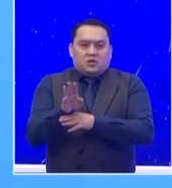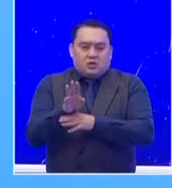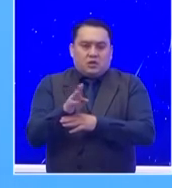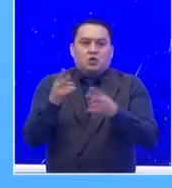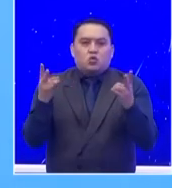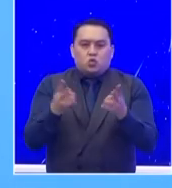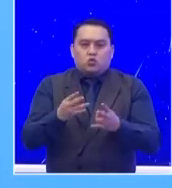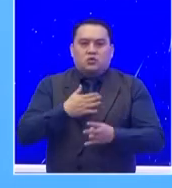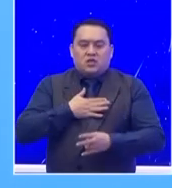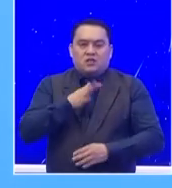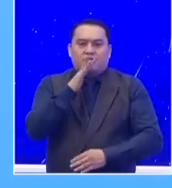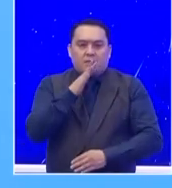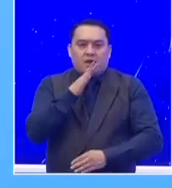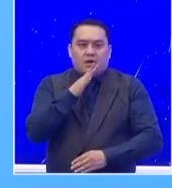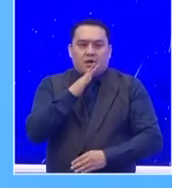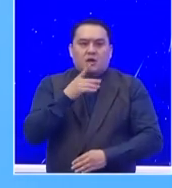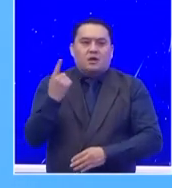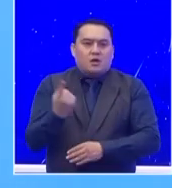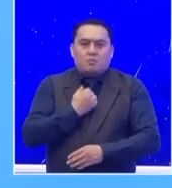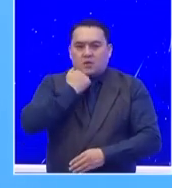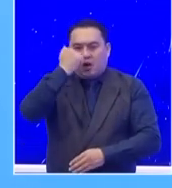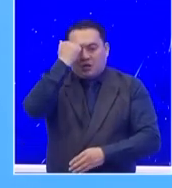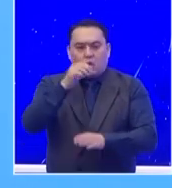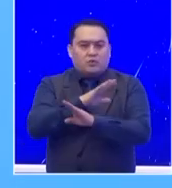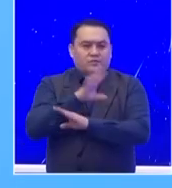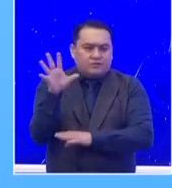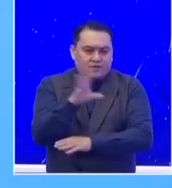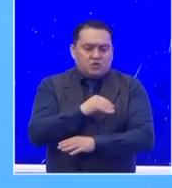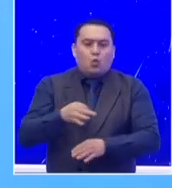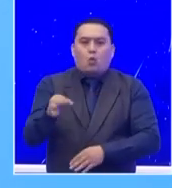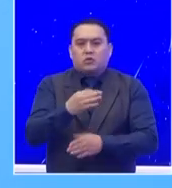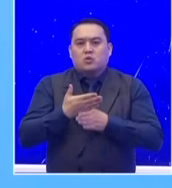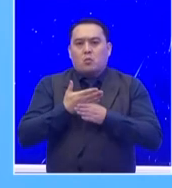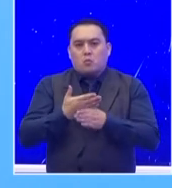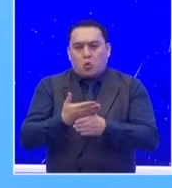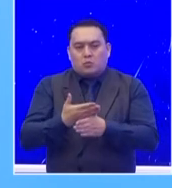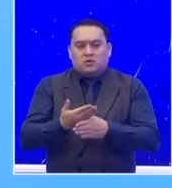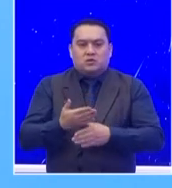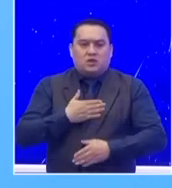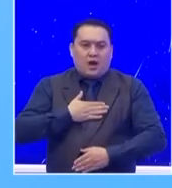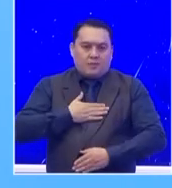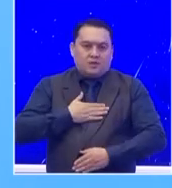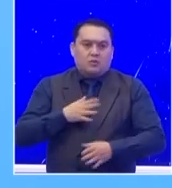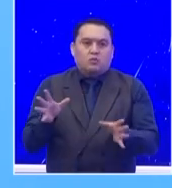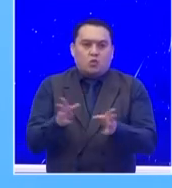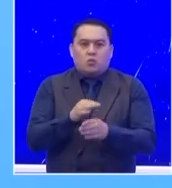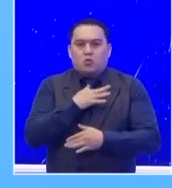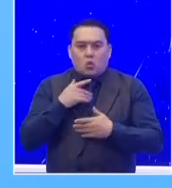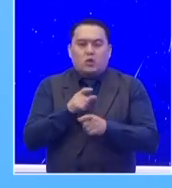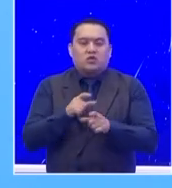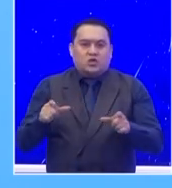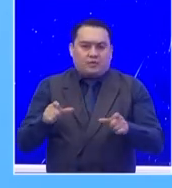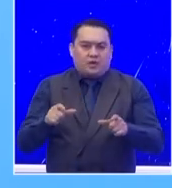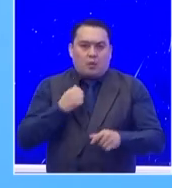Самое нужное для нас время. Я не одна, которая благодарит вас и вашу область за ту помощь, которую вы оказали нам. Со мной многие жители